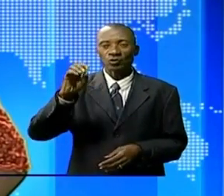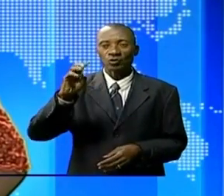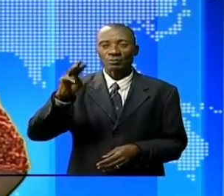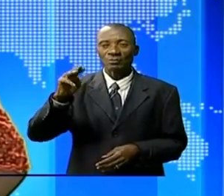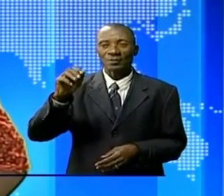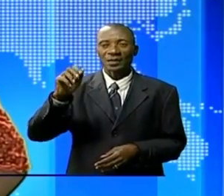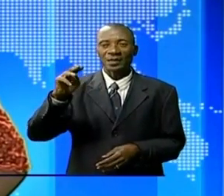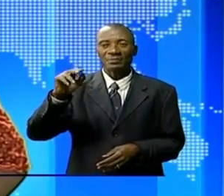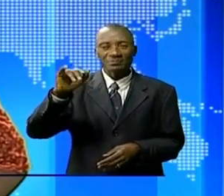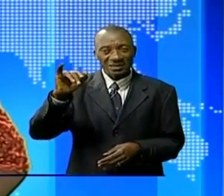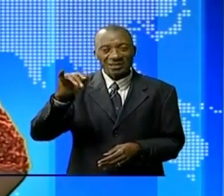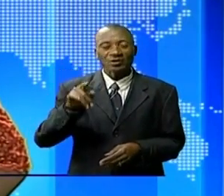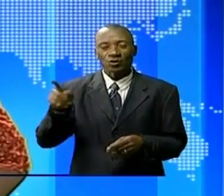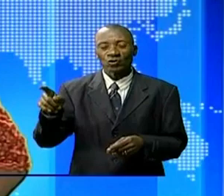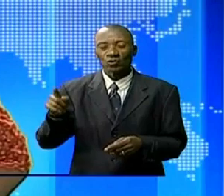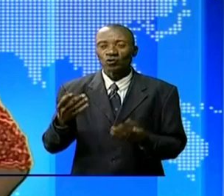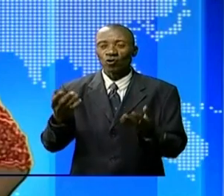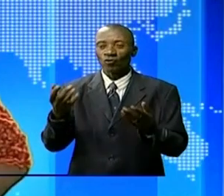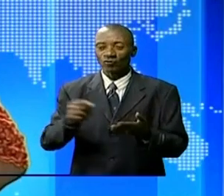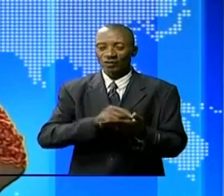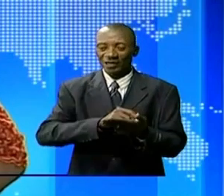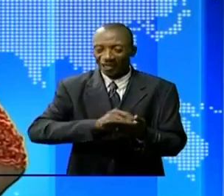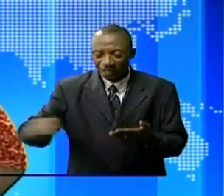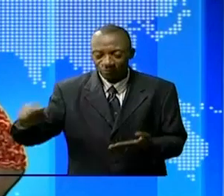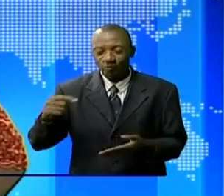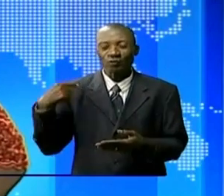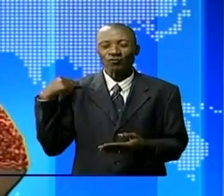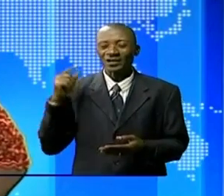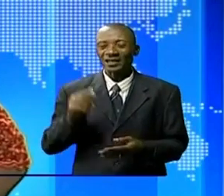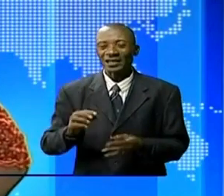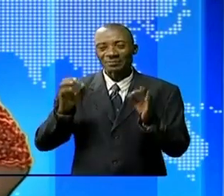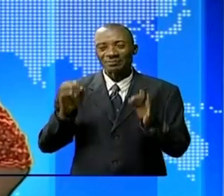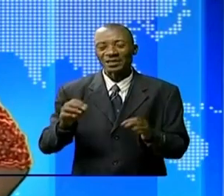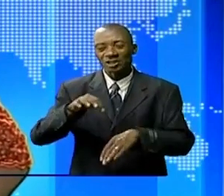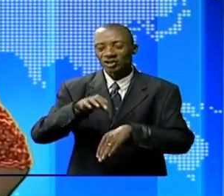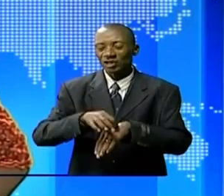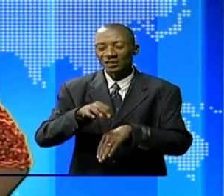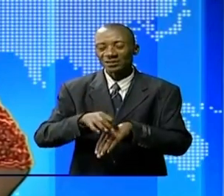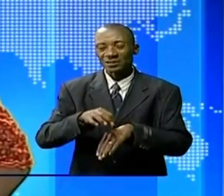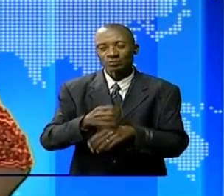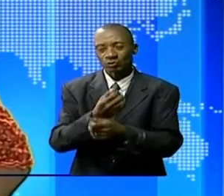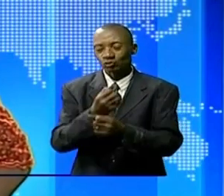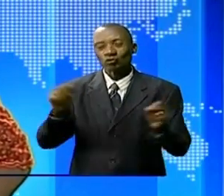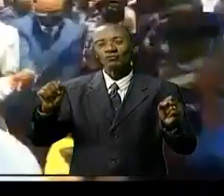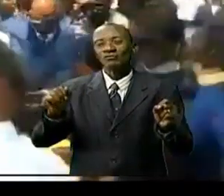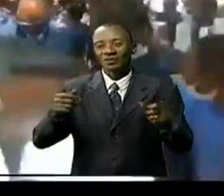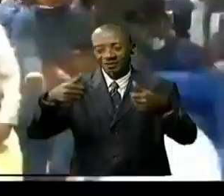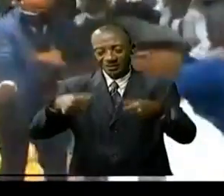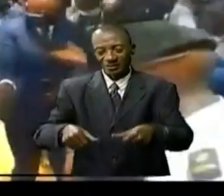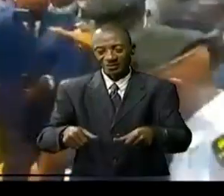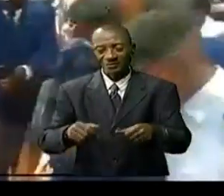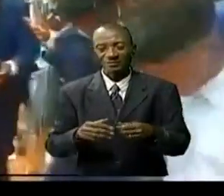fonctions retour sur la plénière qui a failli tout chambouler dans ce reportage de la rtnc cabinda